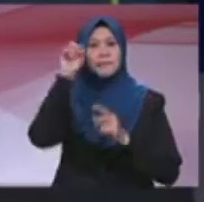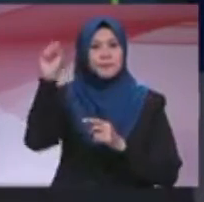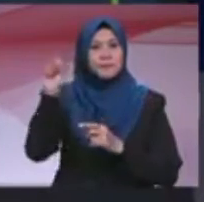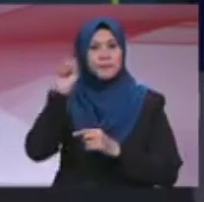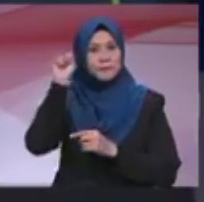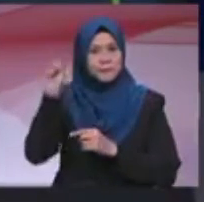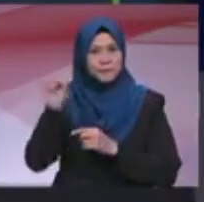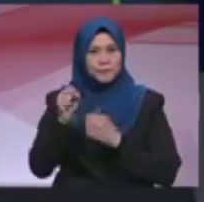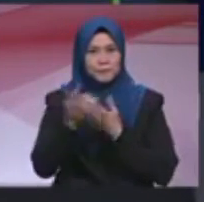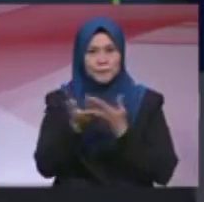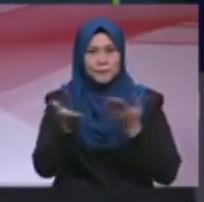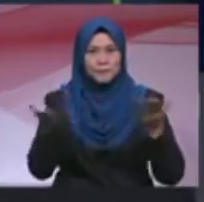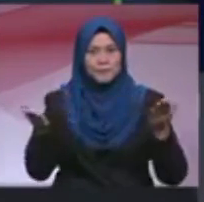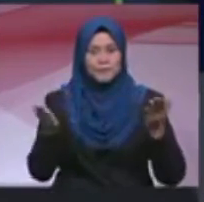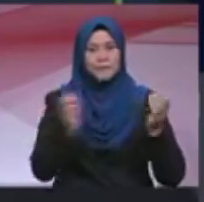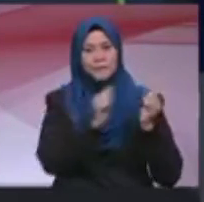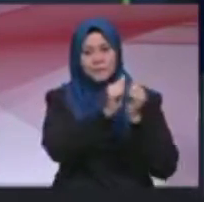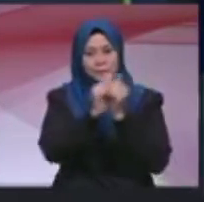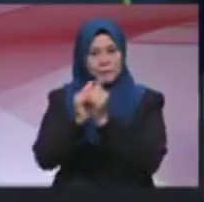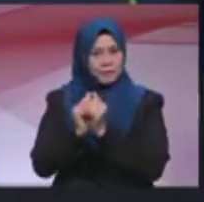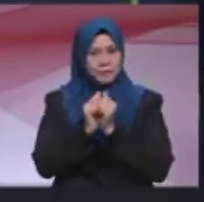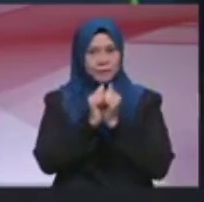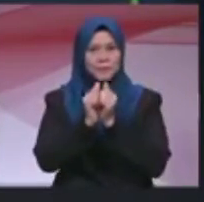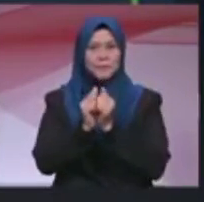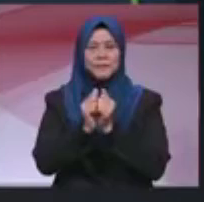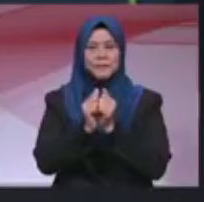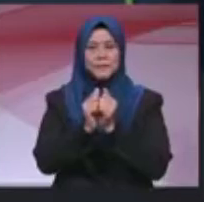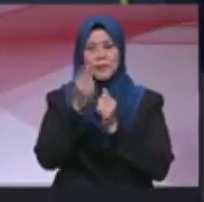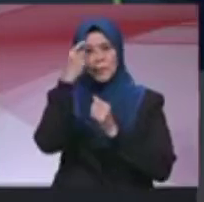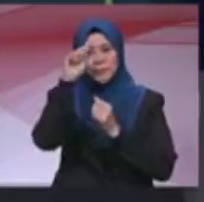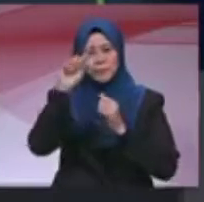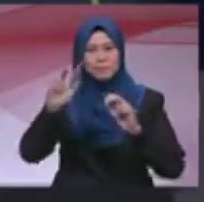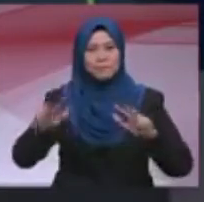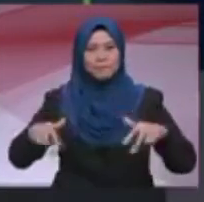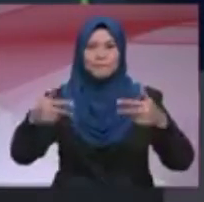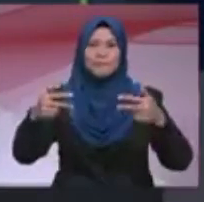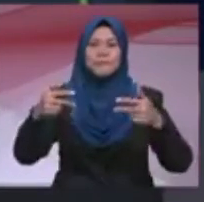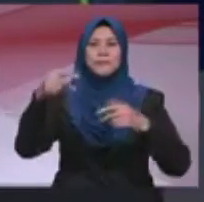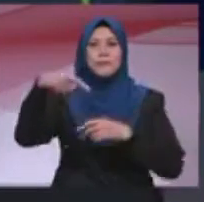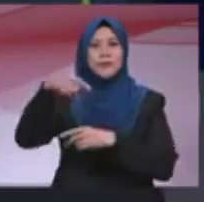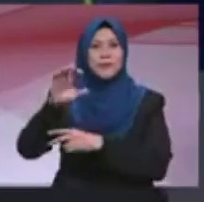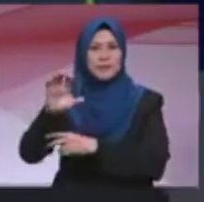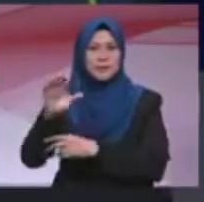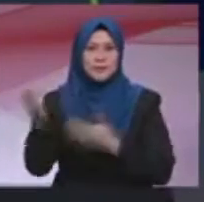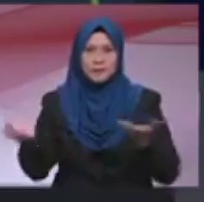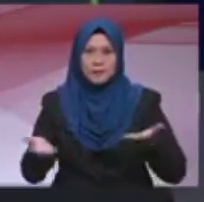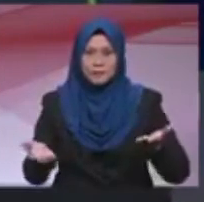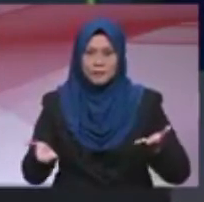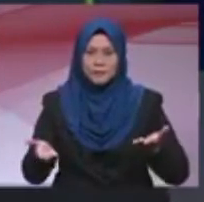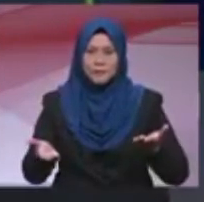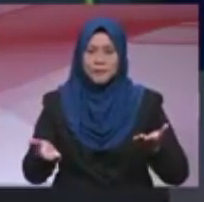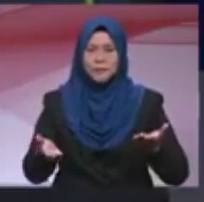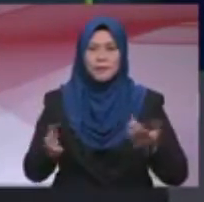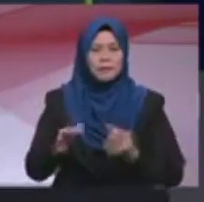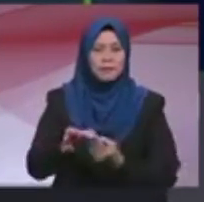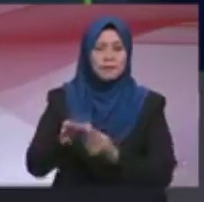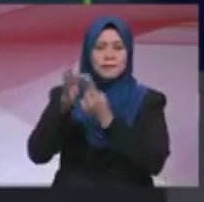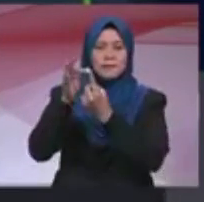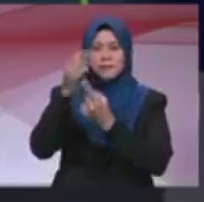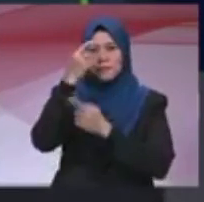saudara-saudari yang bersama dalam sidang media ini yang diadakan khusus oleh